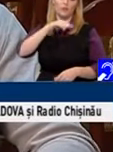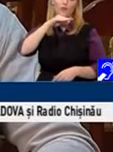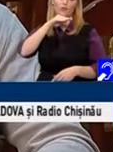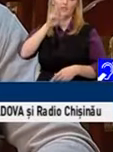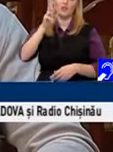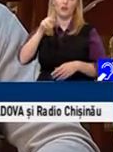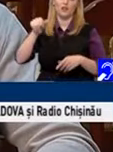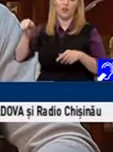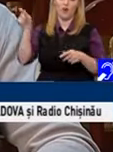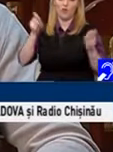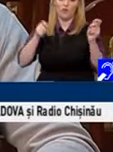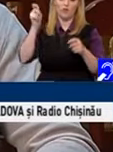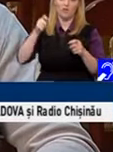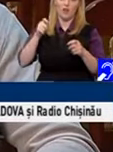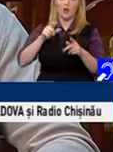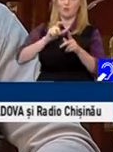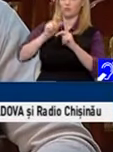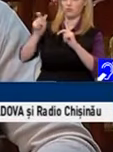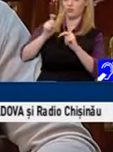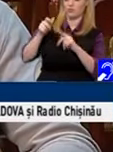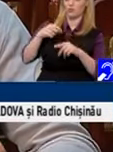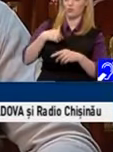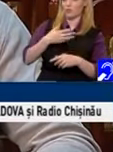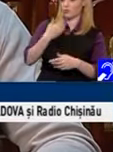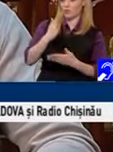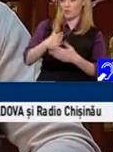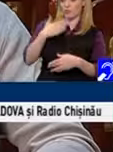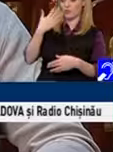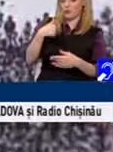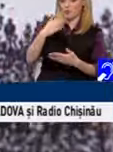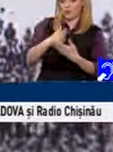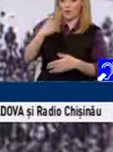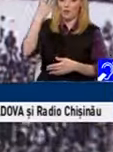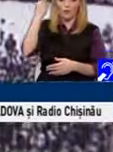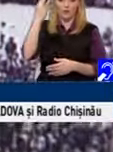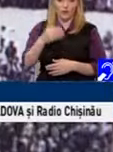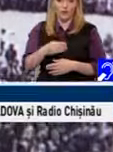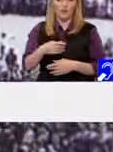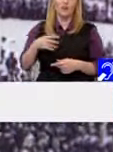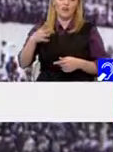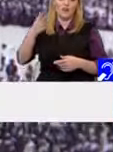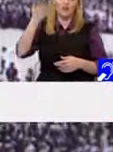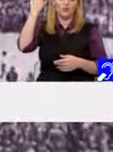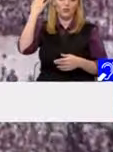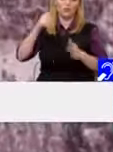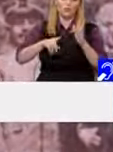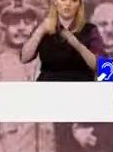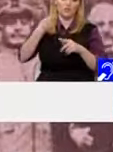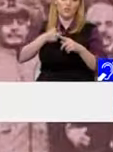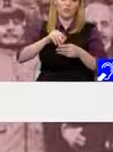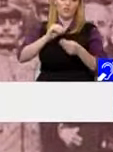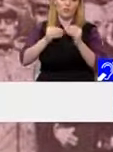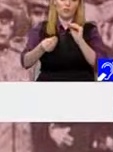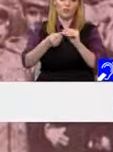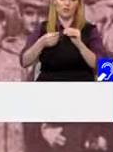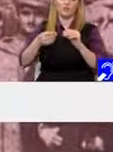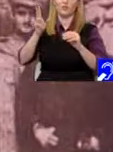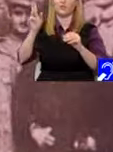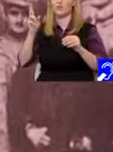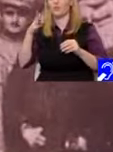care erau în sală au început să se revolte, că noi suntem români, suntem moldoveni. La congres a fost prezent și marele cărturar basarabean